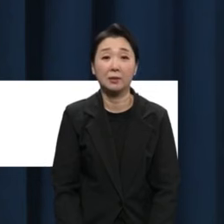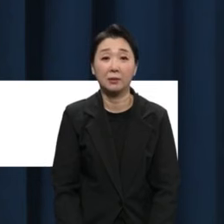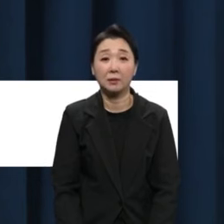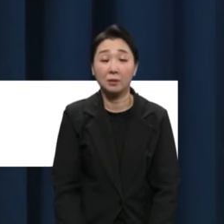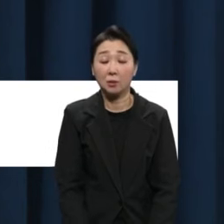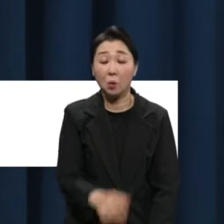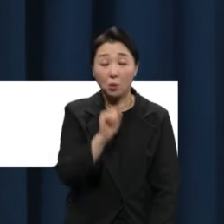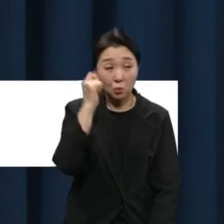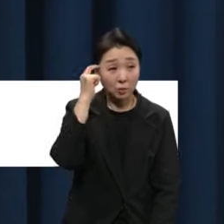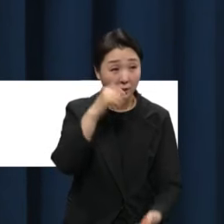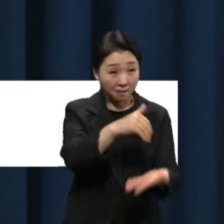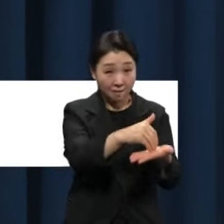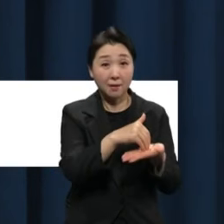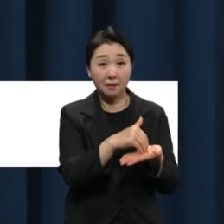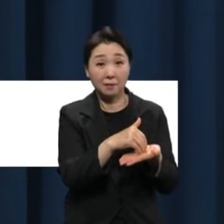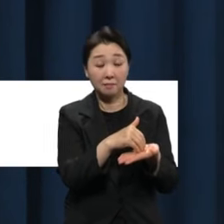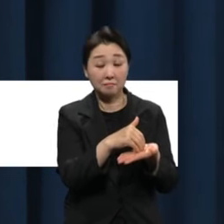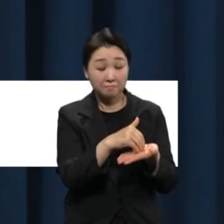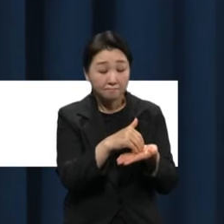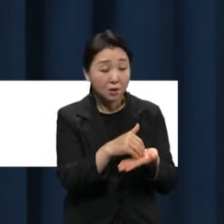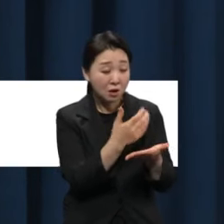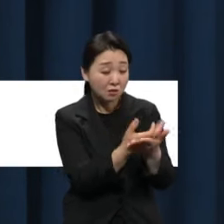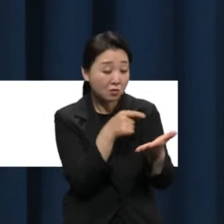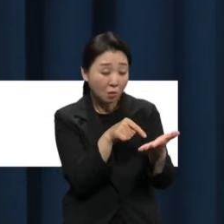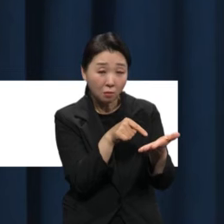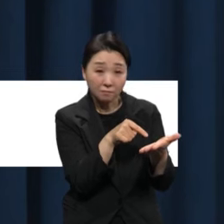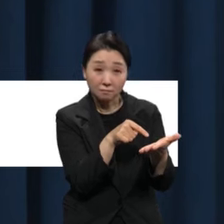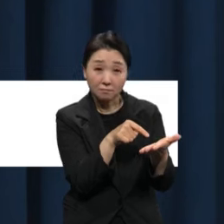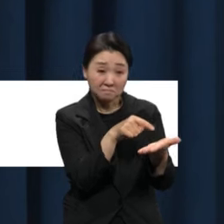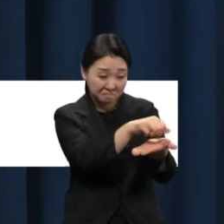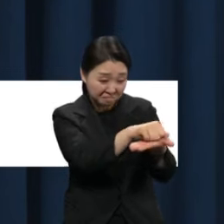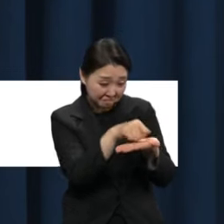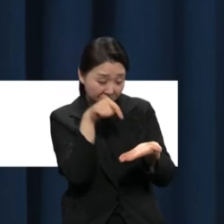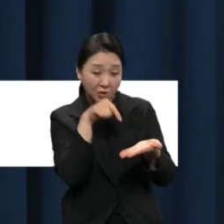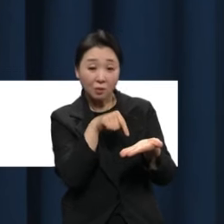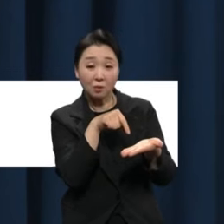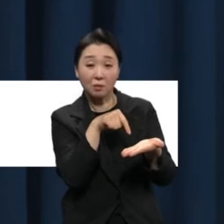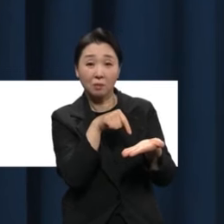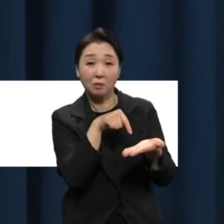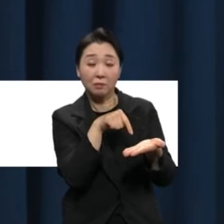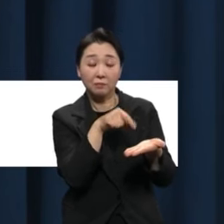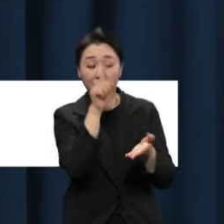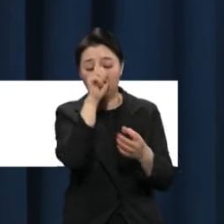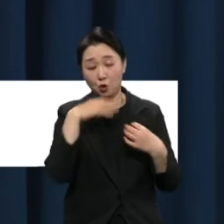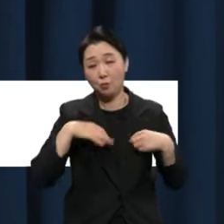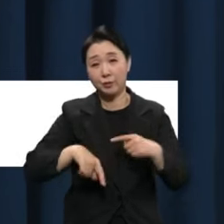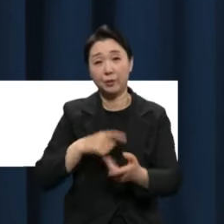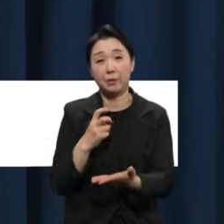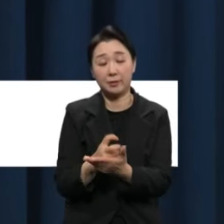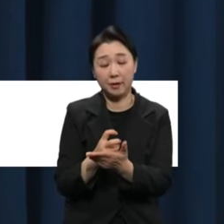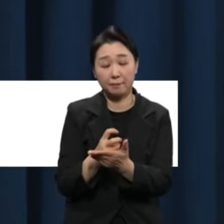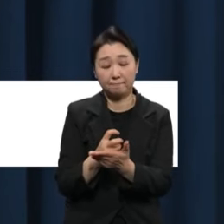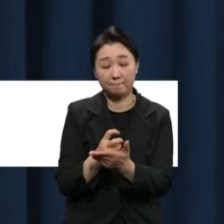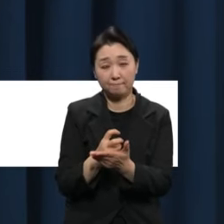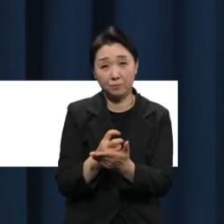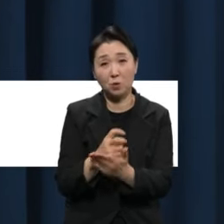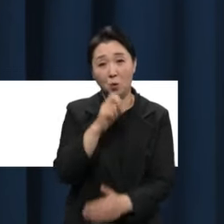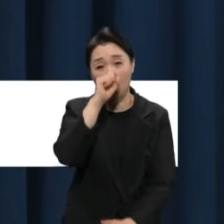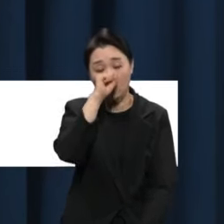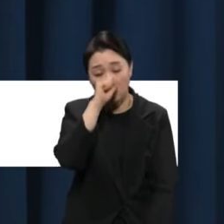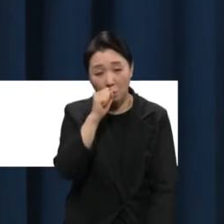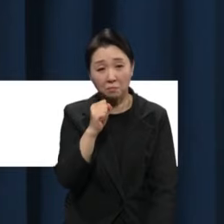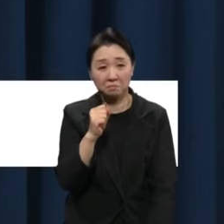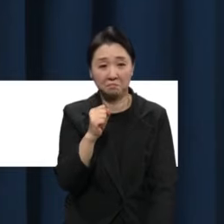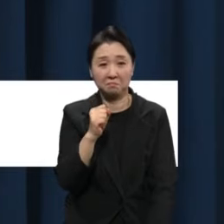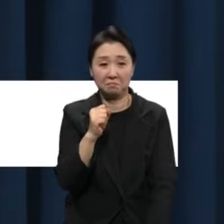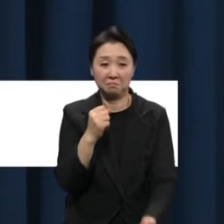좋은 의견과 합리적 근거가 제시된다면 정부 정책은 더 나은 방향으로 바뀔